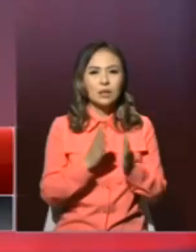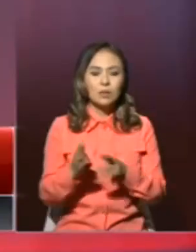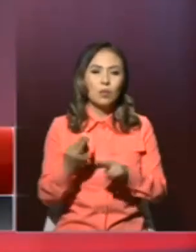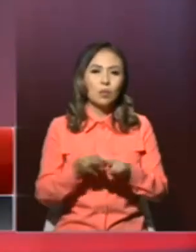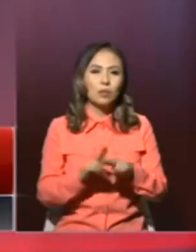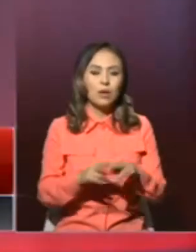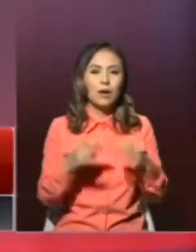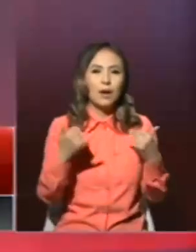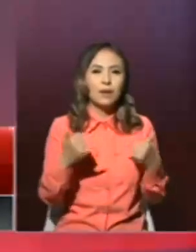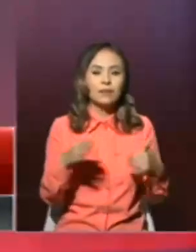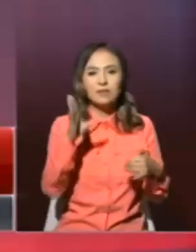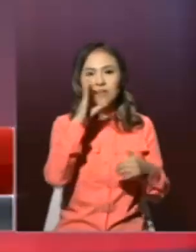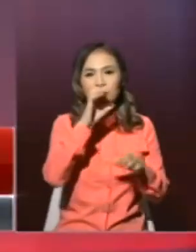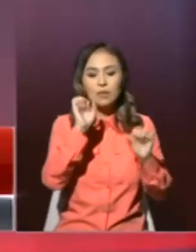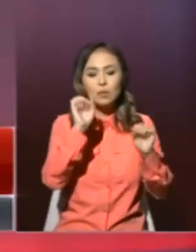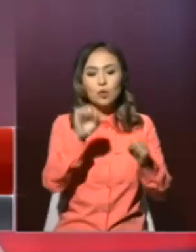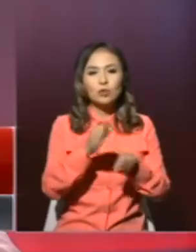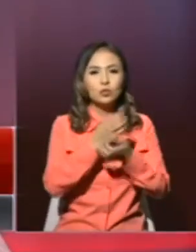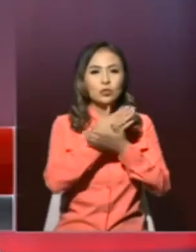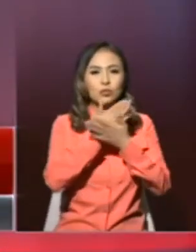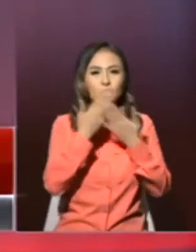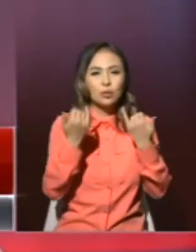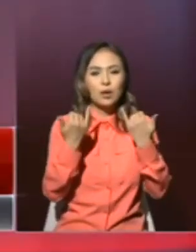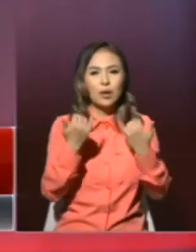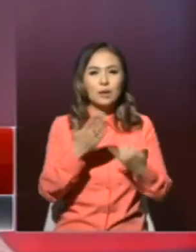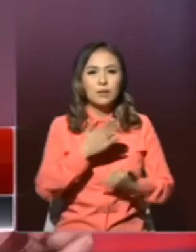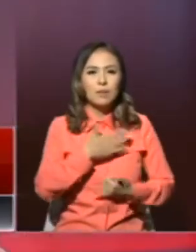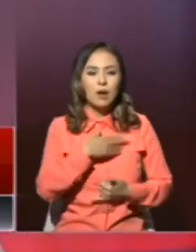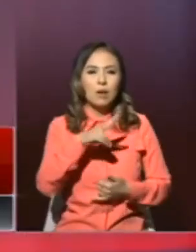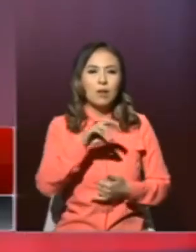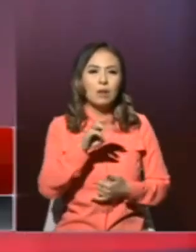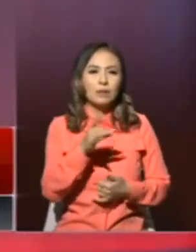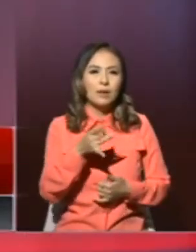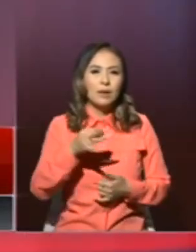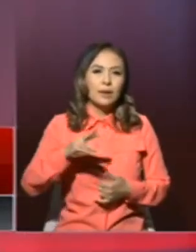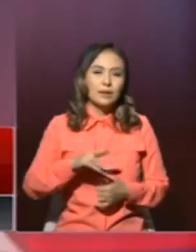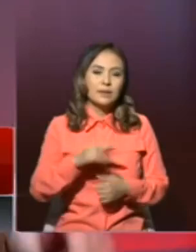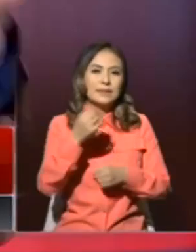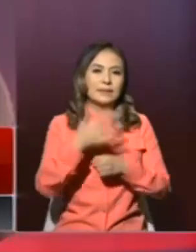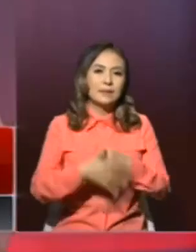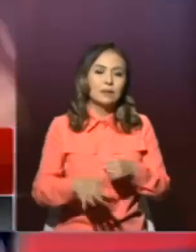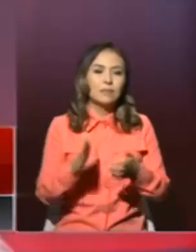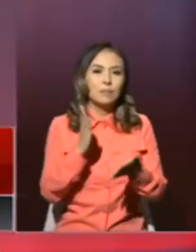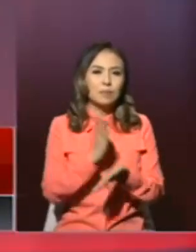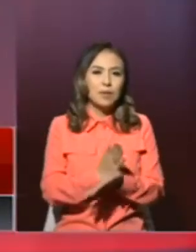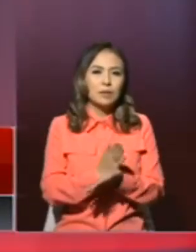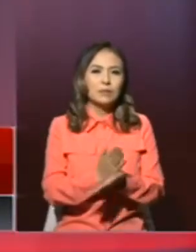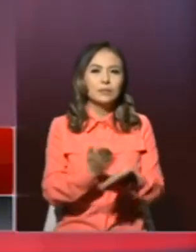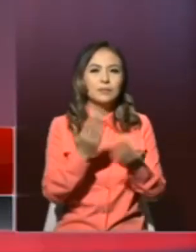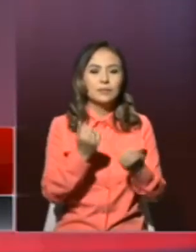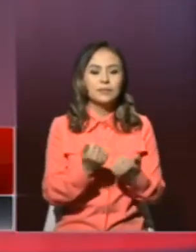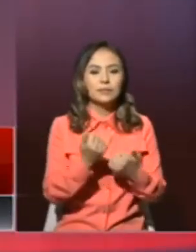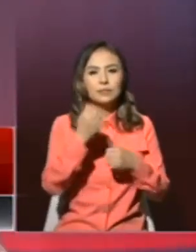Ал қазір ондай мүмкіндік жоқ. Біздің лотереялар, себебі центр лотерейной обработки деген бар. Центр